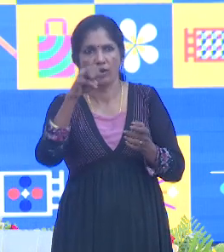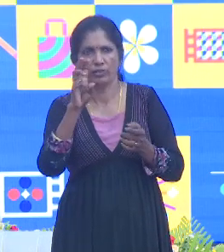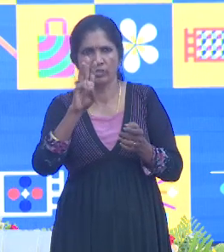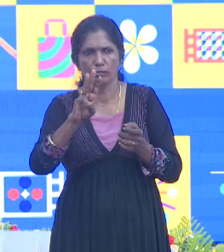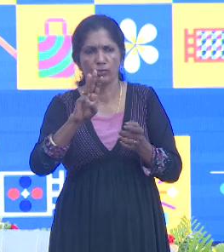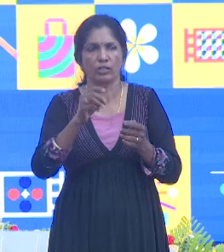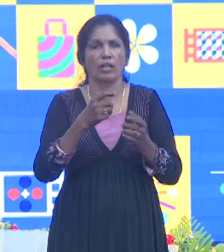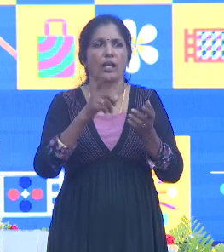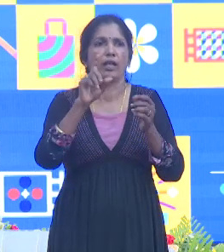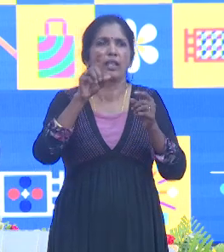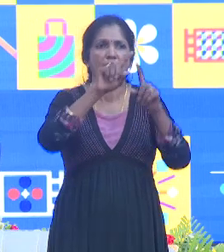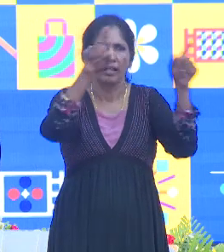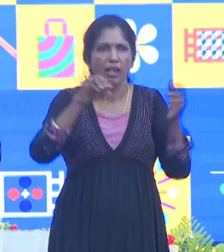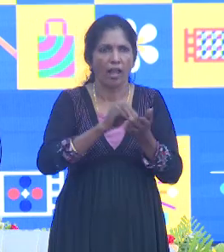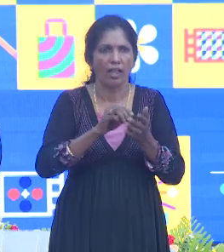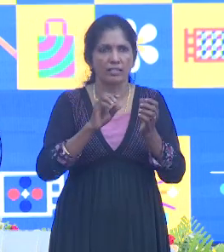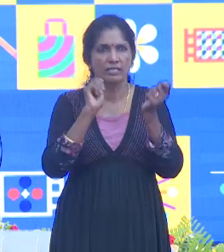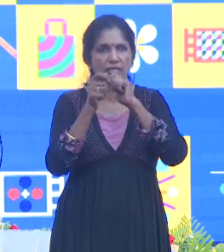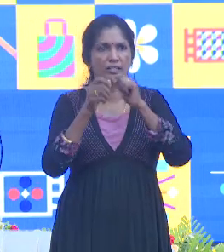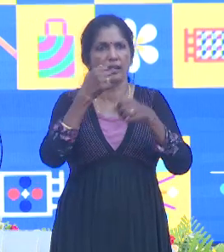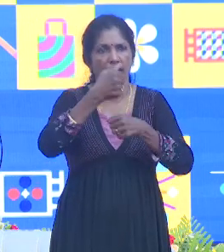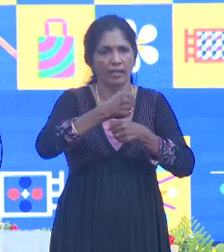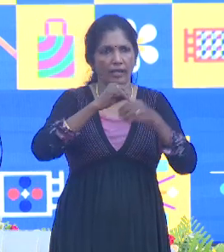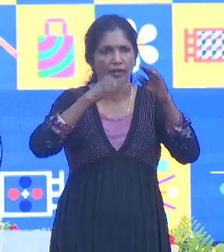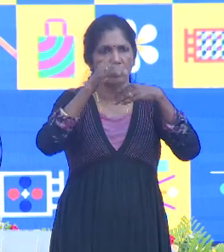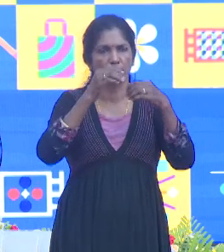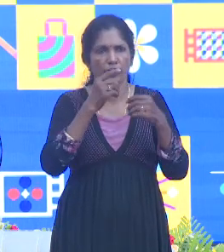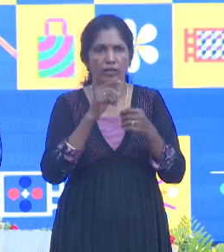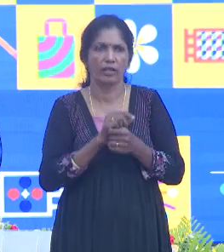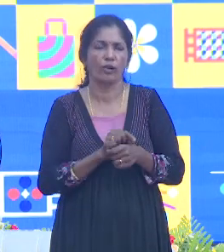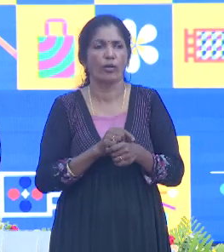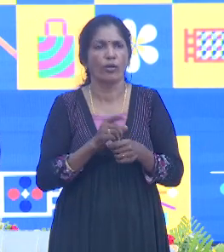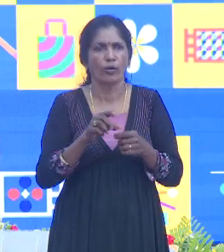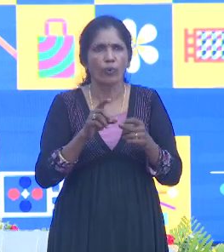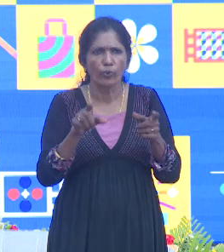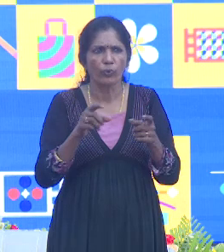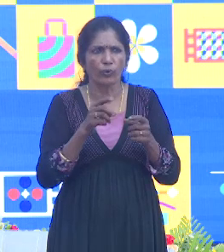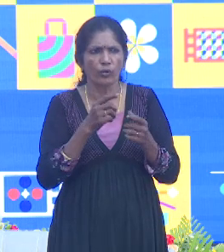ലാൻഡ് റിഫോംസ് ആക്ടിന്റെ ഒരു ബാലൻസ് ഓഫ് കൺവീനിയൻസ് നോക്കിയാൽ